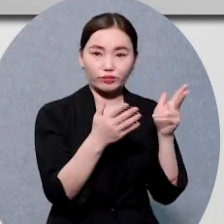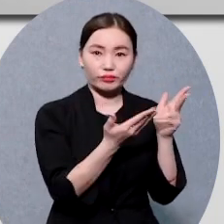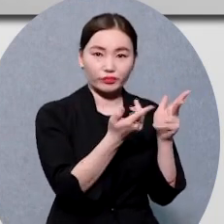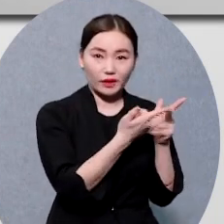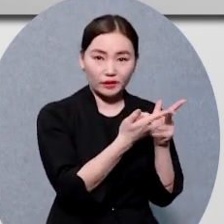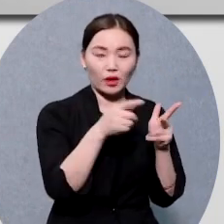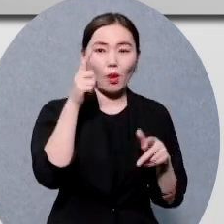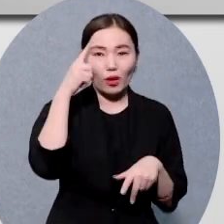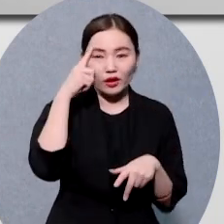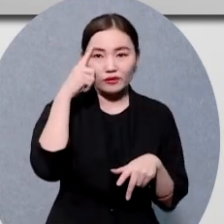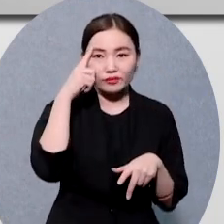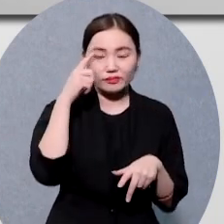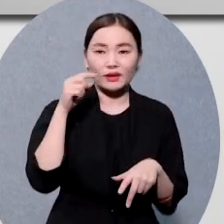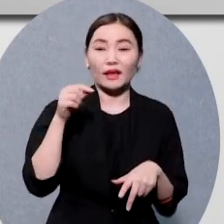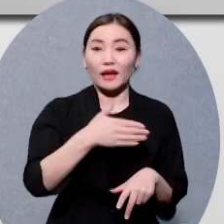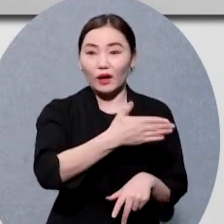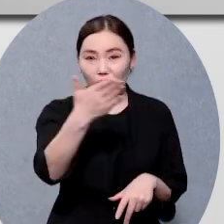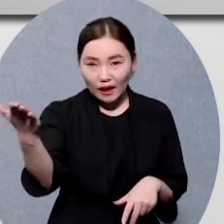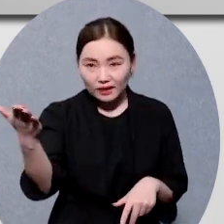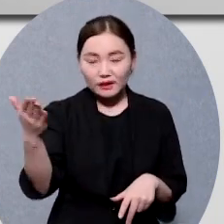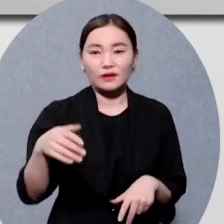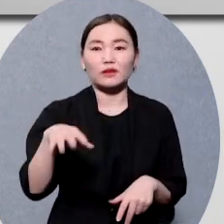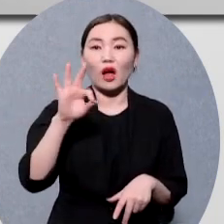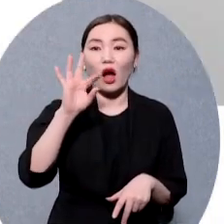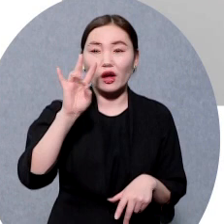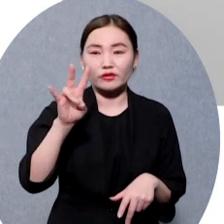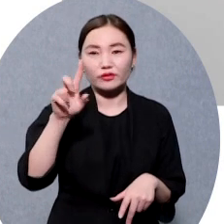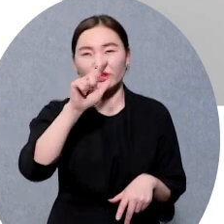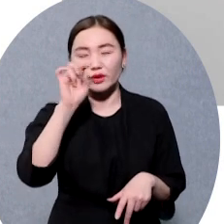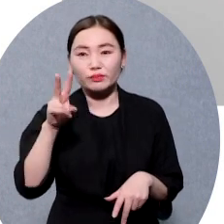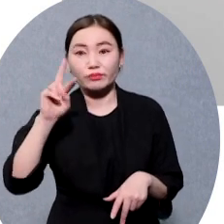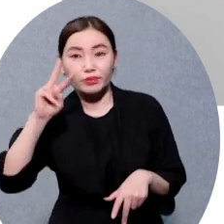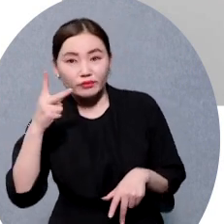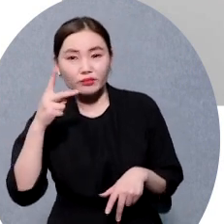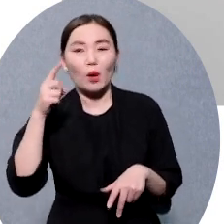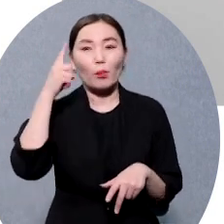онд шилжүүлдэг тэр аргачлалаараа бодоод тооцоолоод гаргаарай.